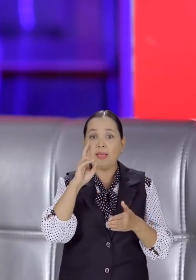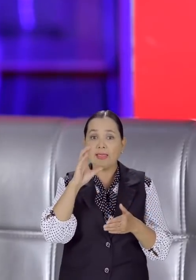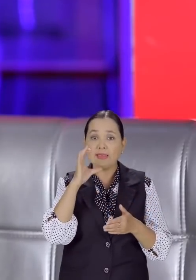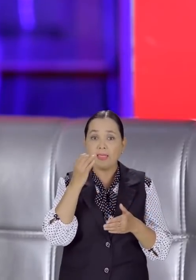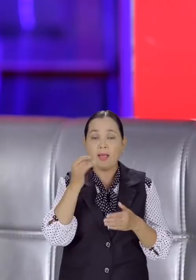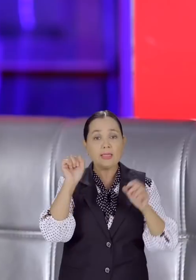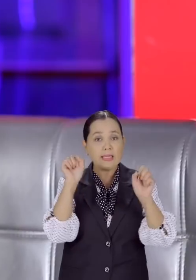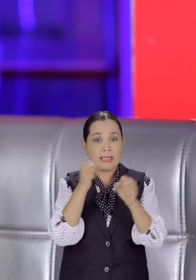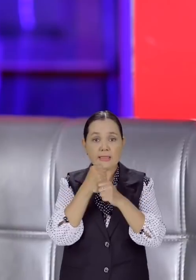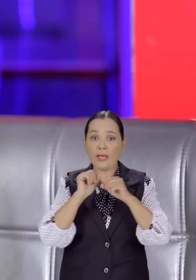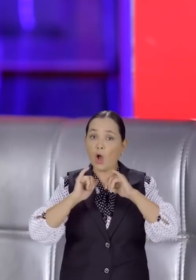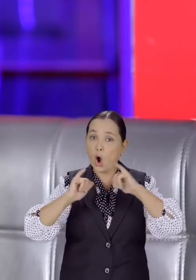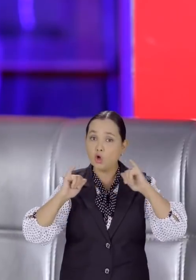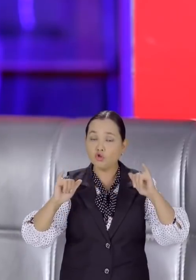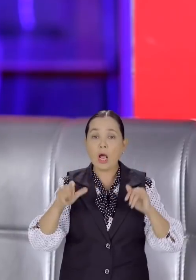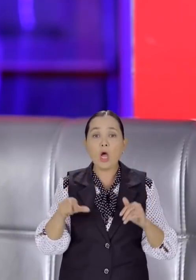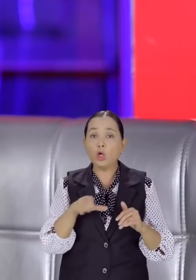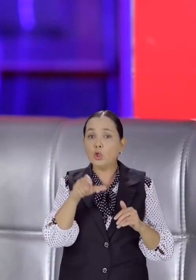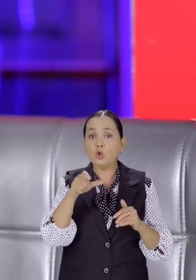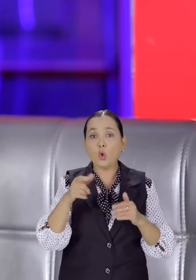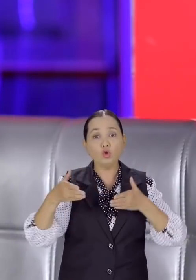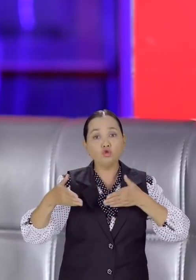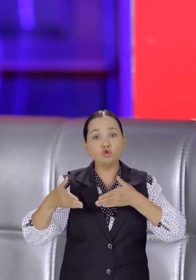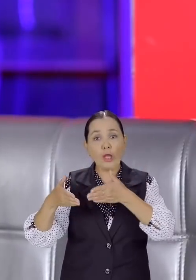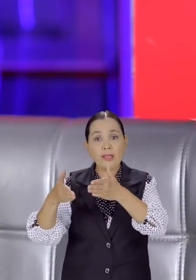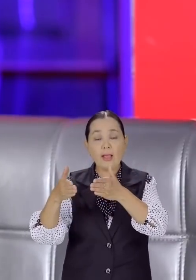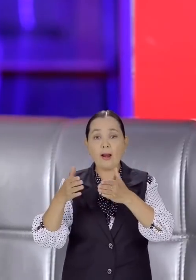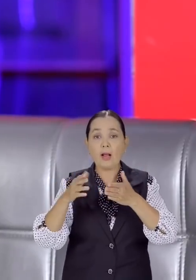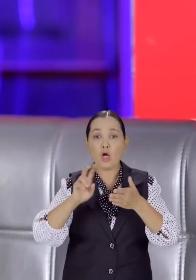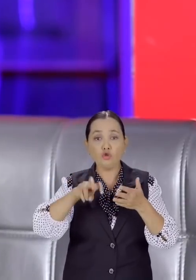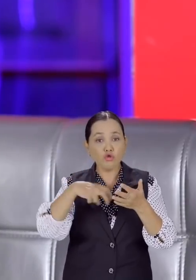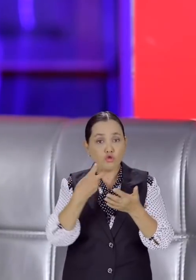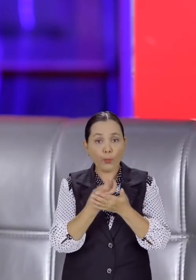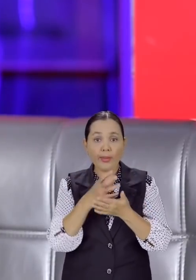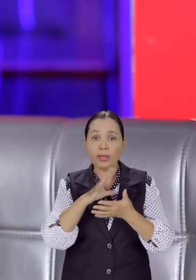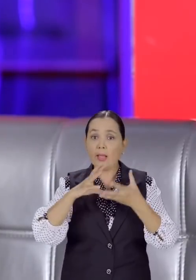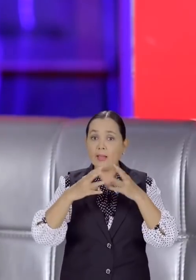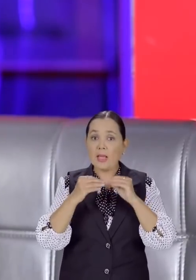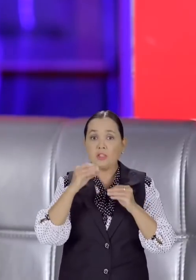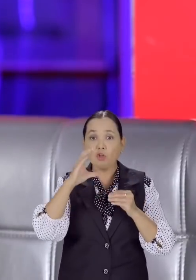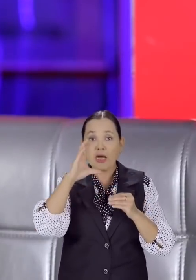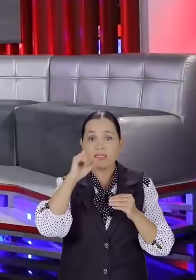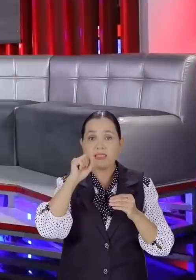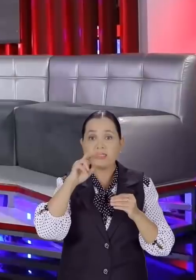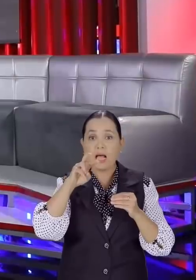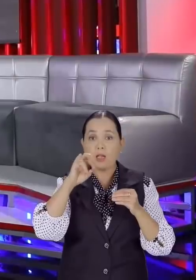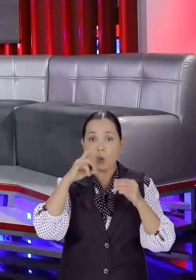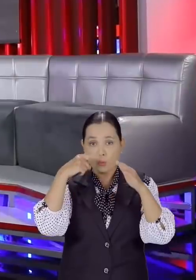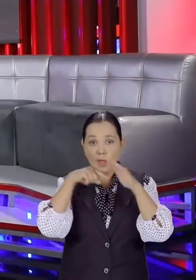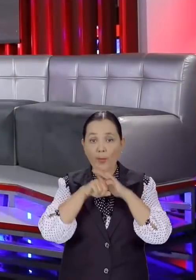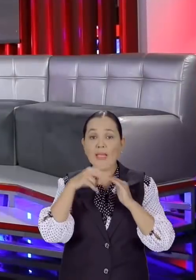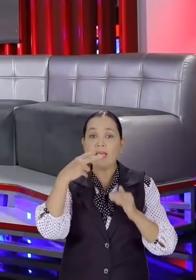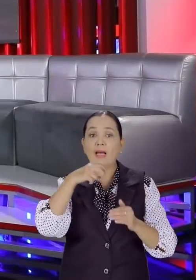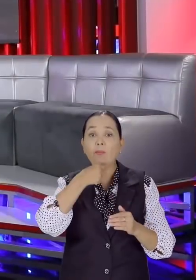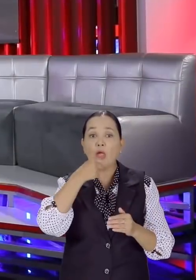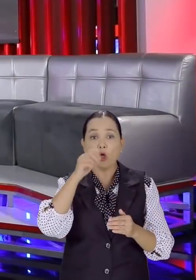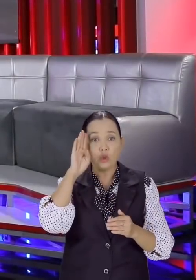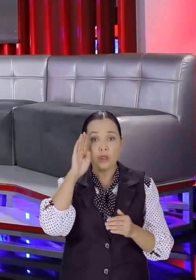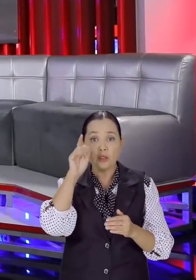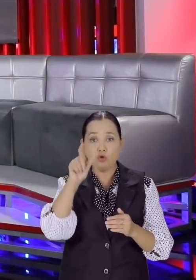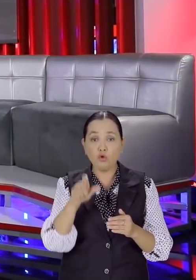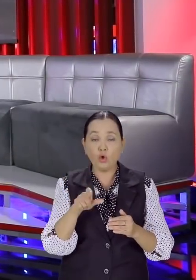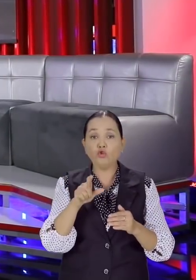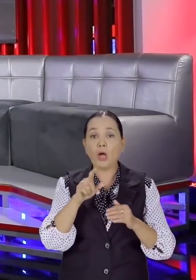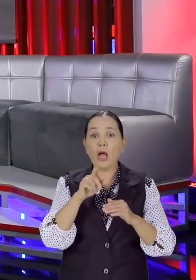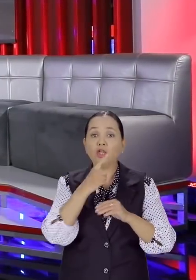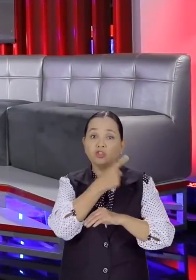ketayotib tezlikni oshirgani uchun yo'l chetidagi ariqqa tushib ketgan. Natijada salonda bo'lgan 20 yoshli yo'lovchi tan jarohati